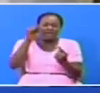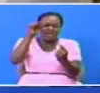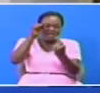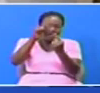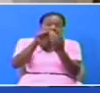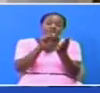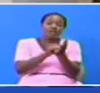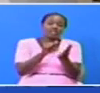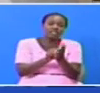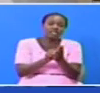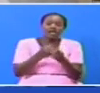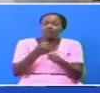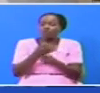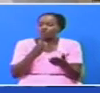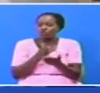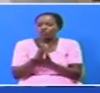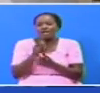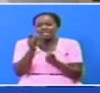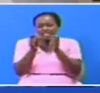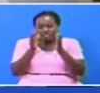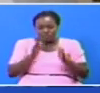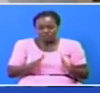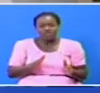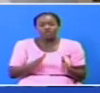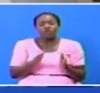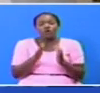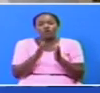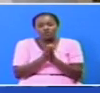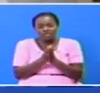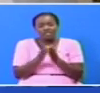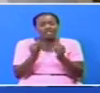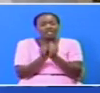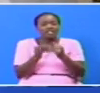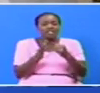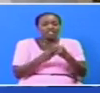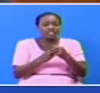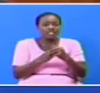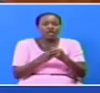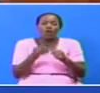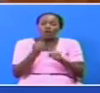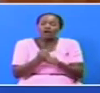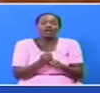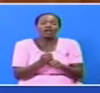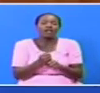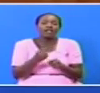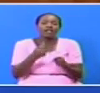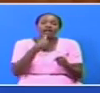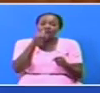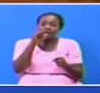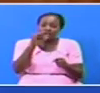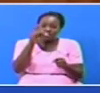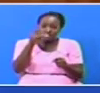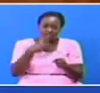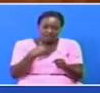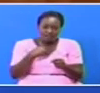njia za kuhakikisha kila aliyefikia umri wa kuchukua kitambulisho anafanya hivyo, na alibuni kamati ya shughuli hiyo. Lakini huku yeye